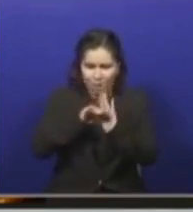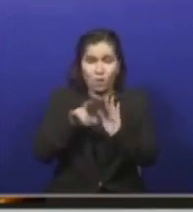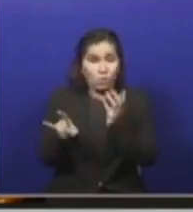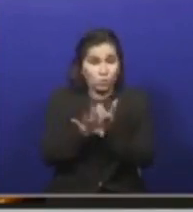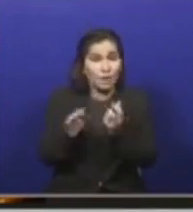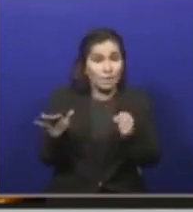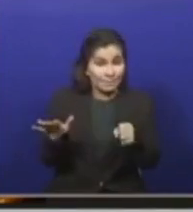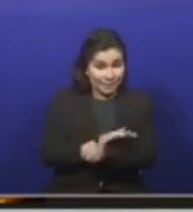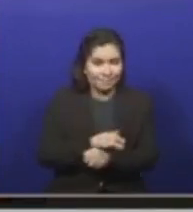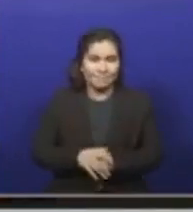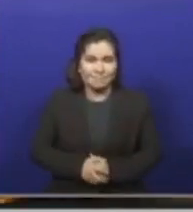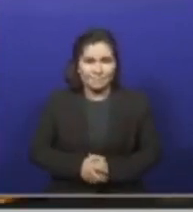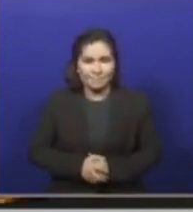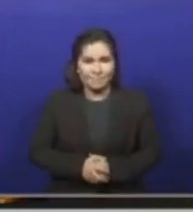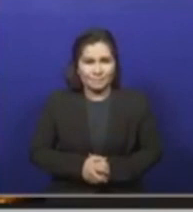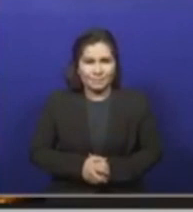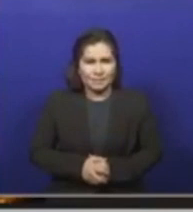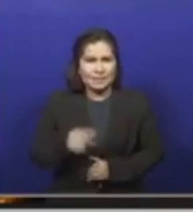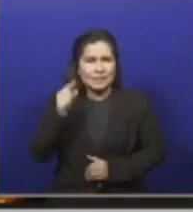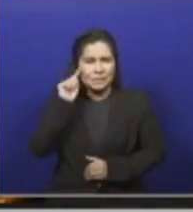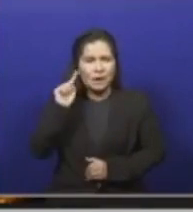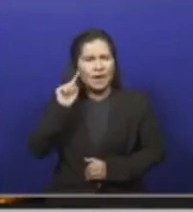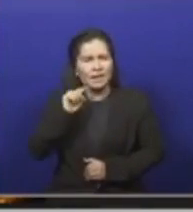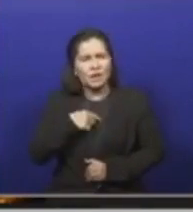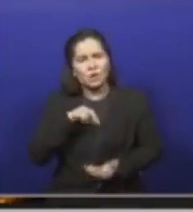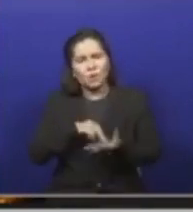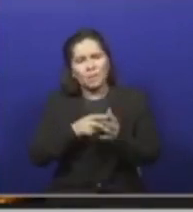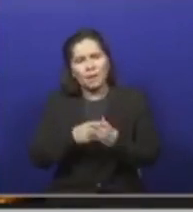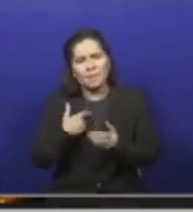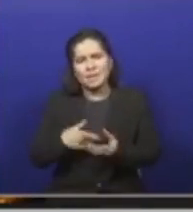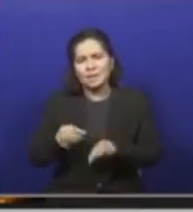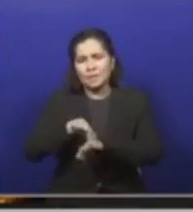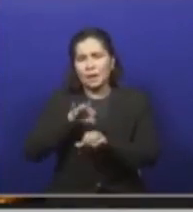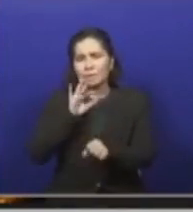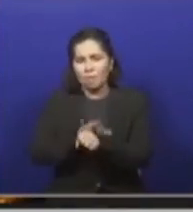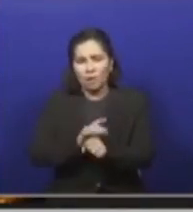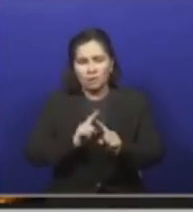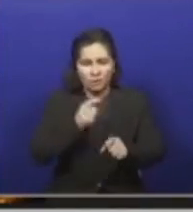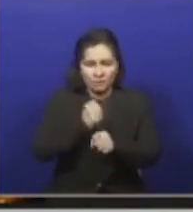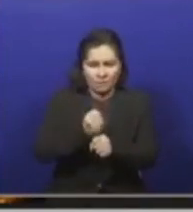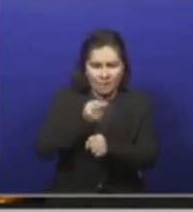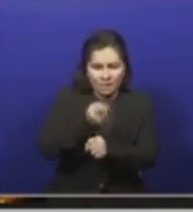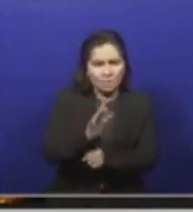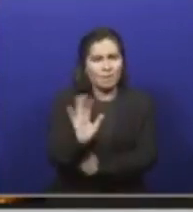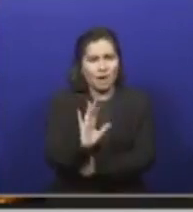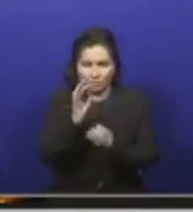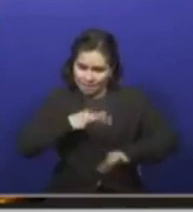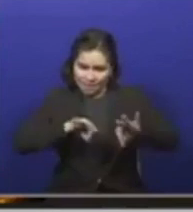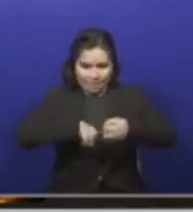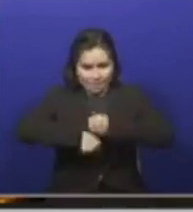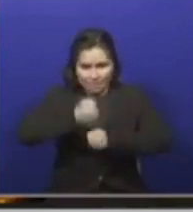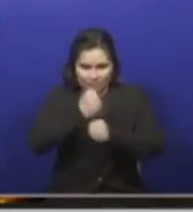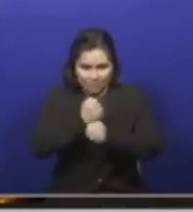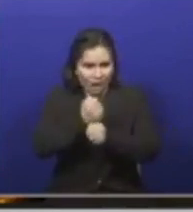นเหมือนเสือกระดาษที่วางไว้เพียงเพื่อขู่ให้กลัวเฉยๆแต่เราควรมีการดำเนินการตรวจสอบที่จริงจัง